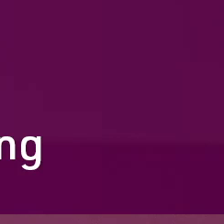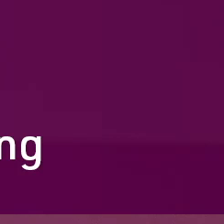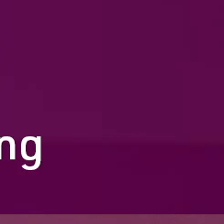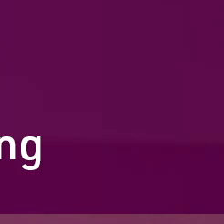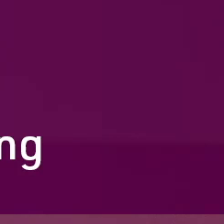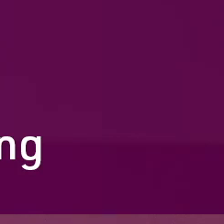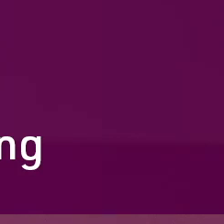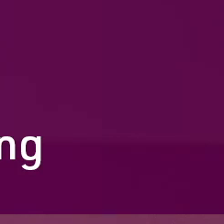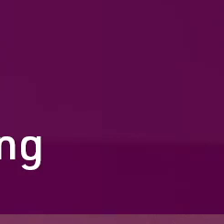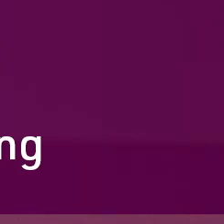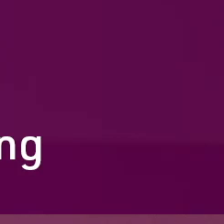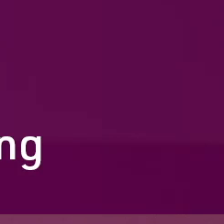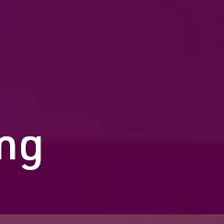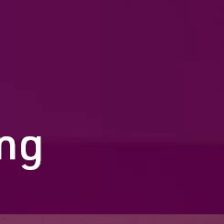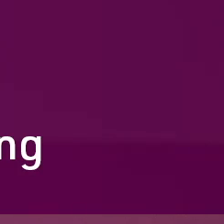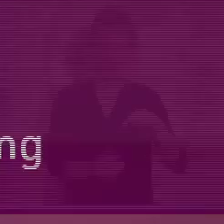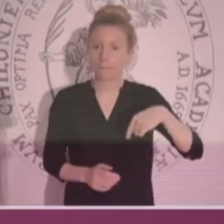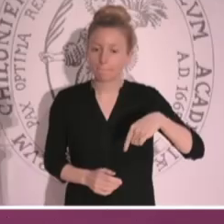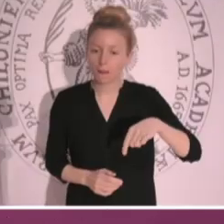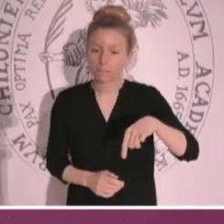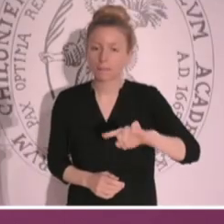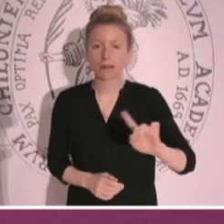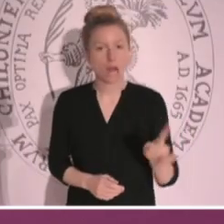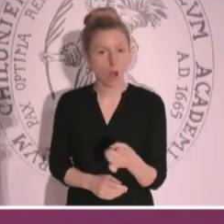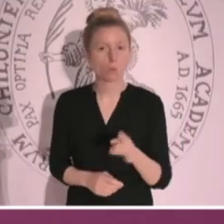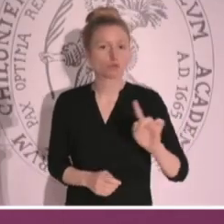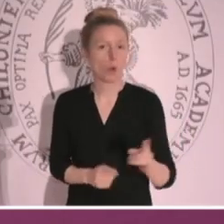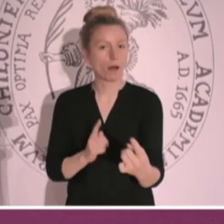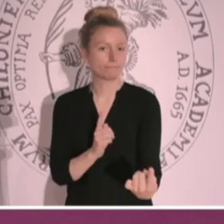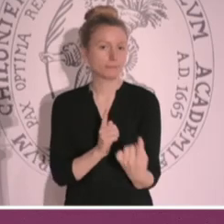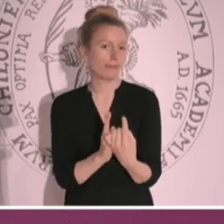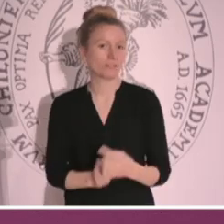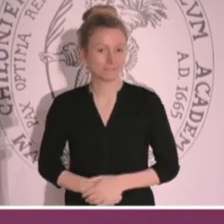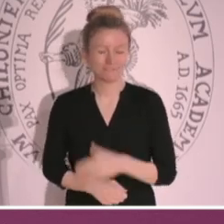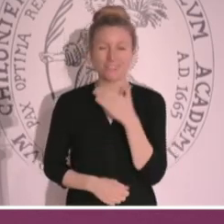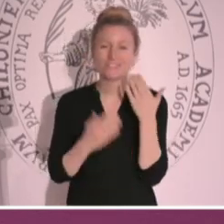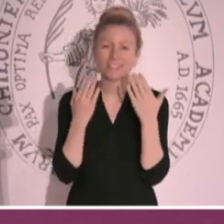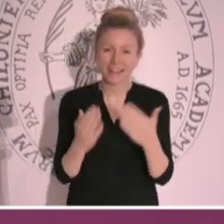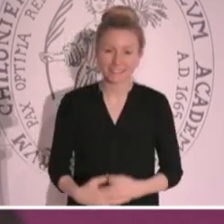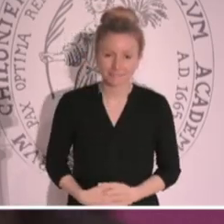anderen Konstellation auch wieder in Präsenz und persönlich sehen können. Vielen Dank.